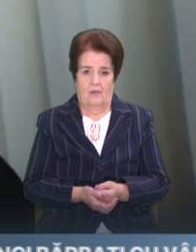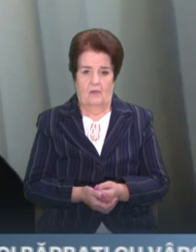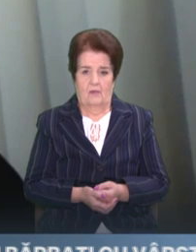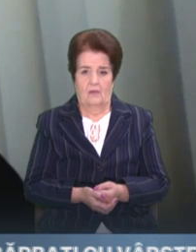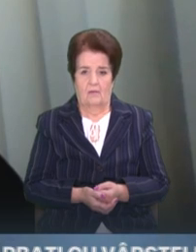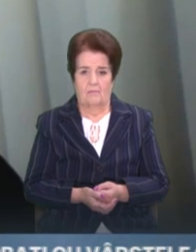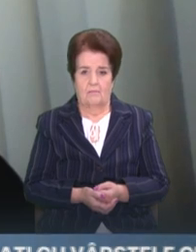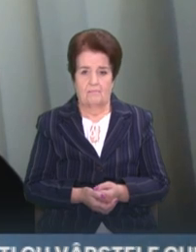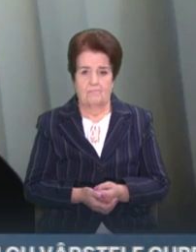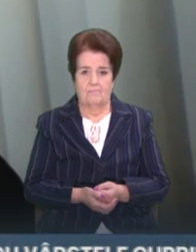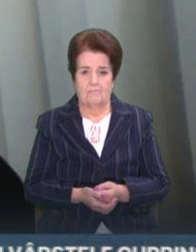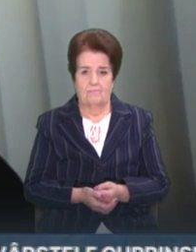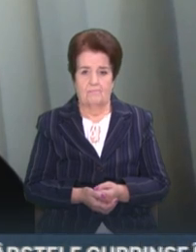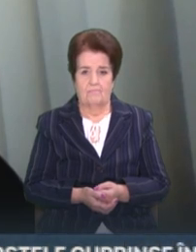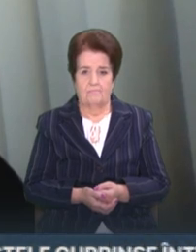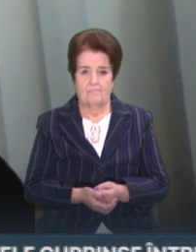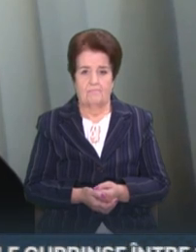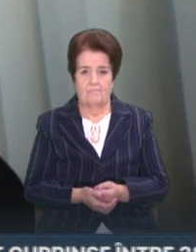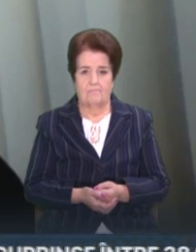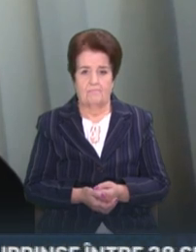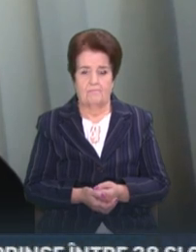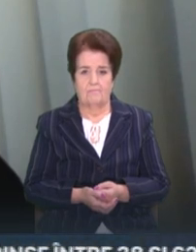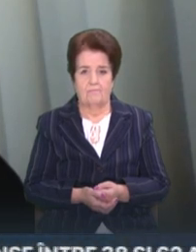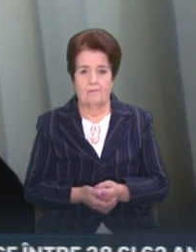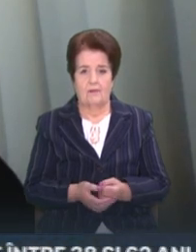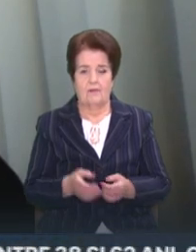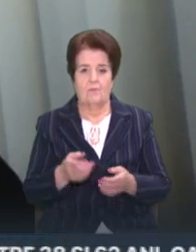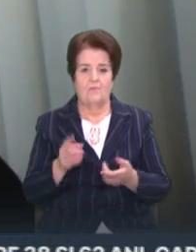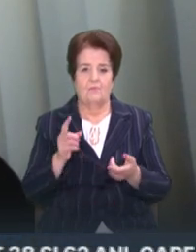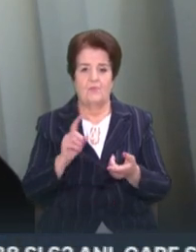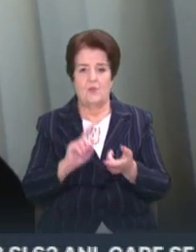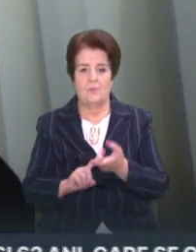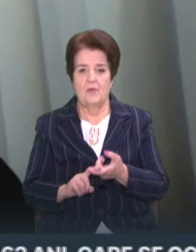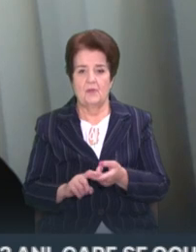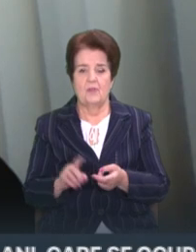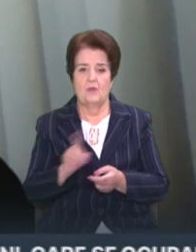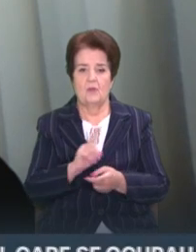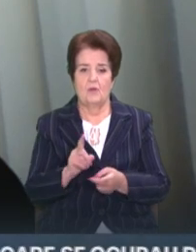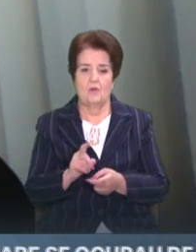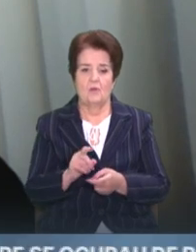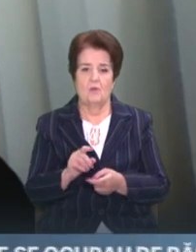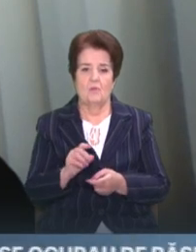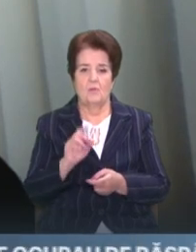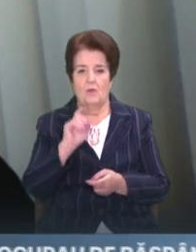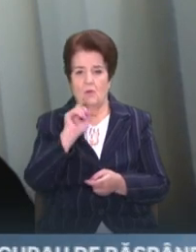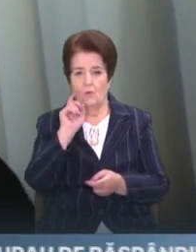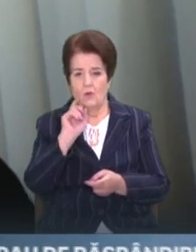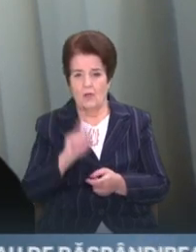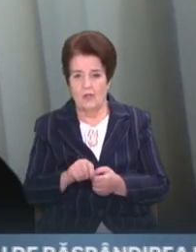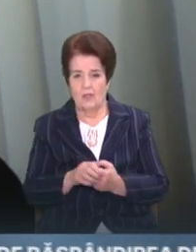europeană, dacă să ne referim la evoluția prețurilor, cât și ce se întâmplă în Ucraina, ținând cont de faptul că